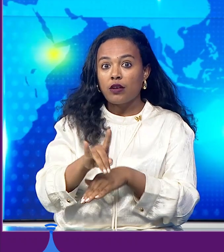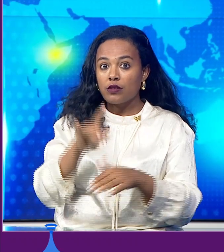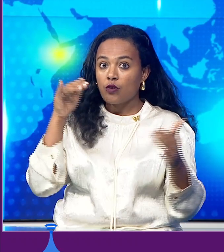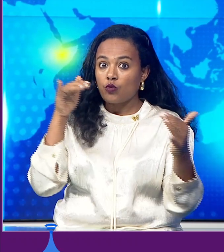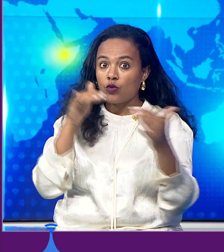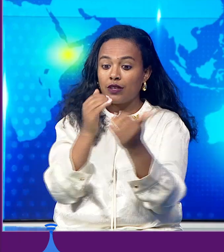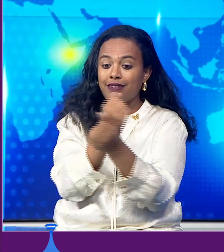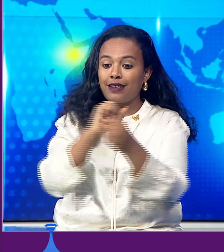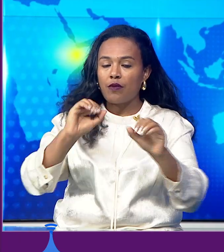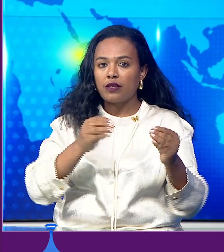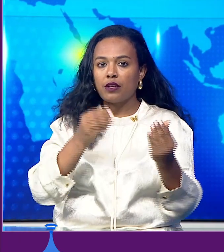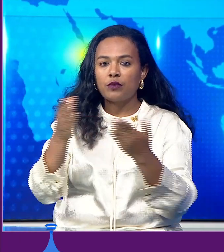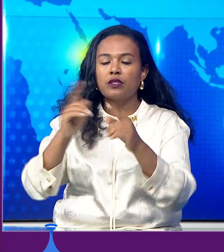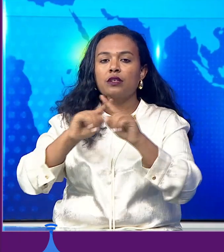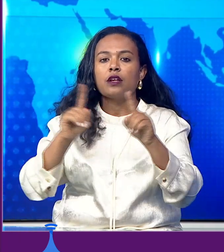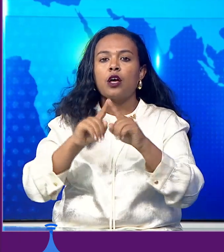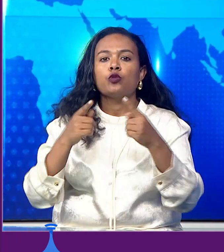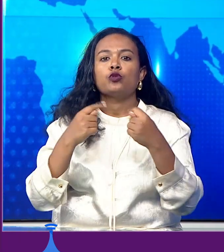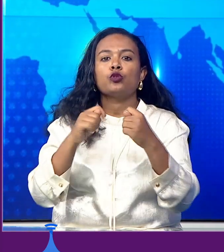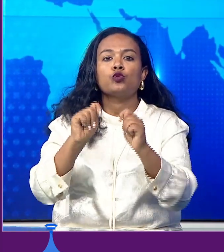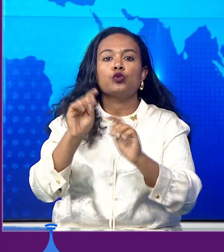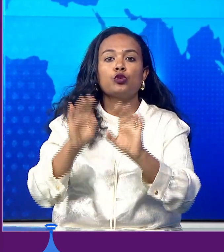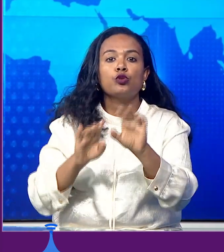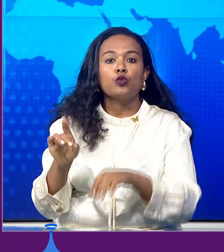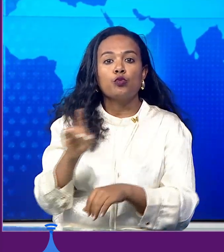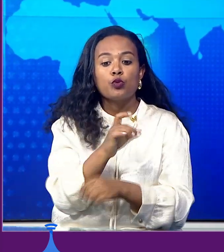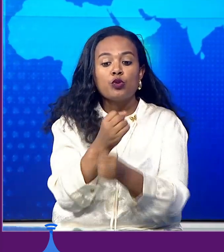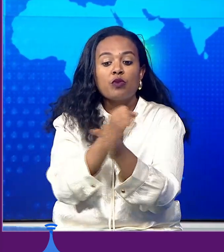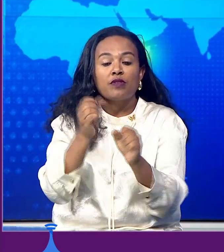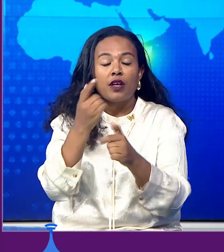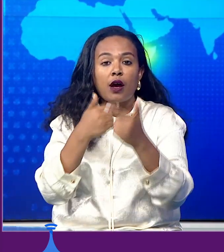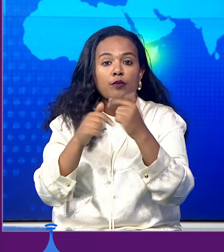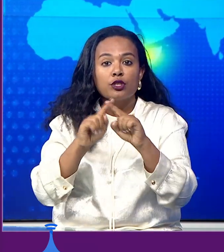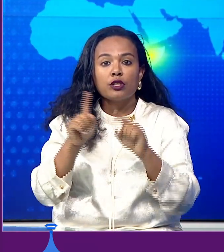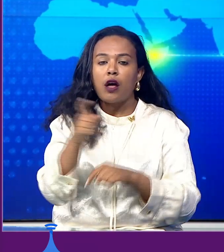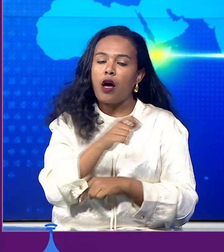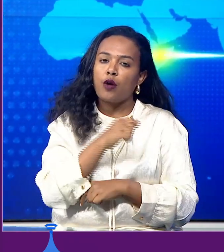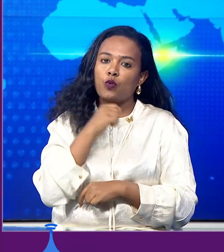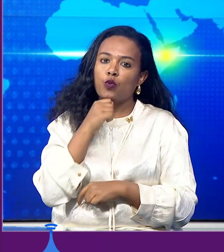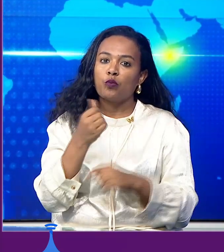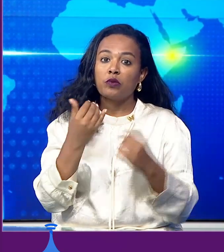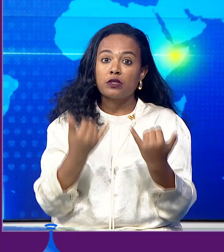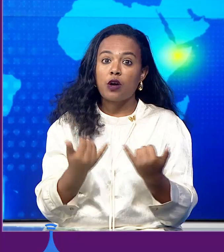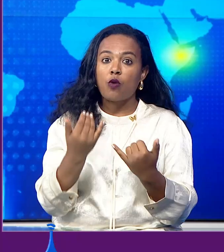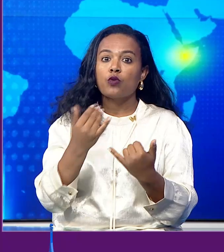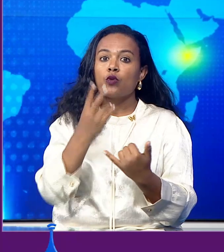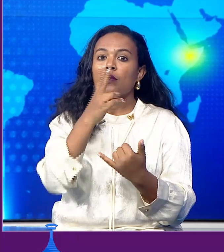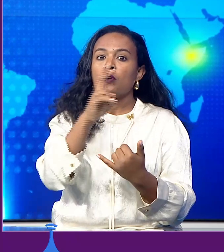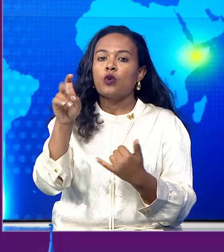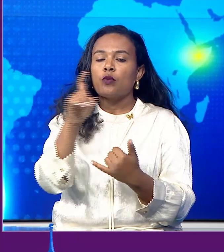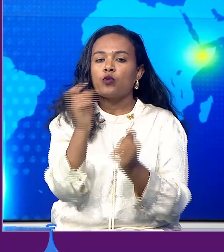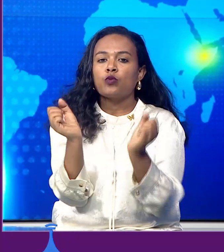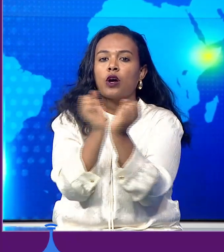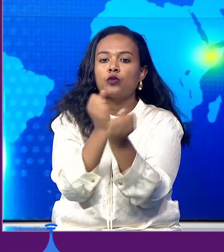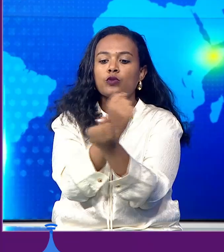እልባት ለመስጠት የተለያዩ ጥረቶች የተደረጉ ቢሆንም መፍትሄ አምጪ ግን አልሆኑም። እስካሁን 200 የሚሆኑ ታጋቾች